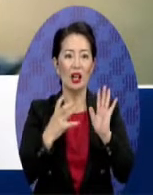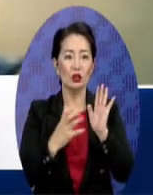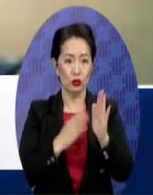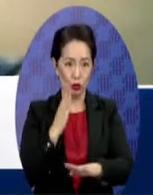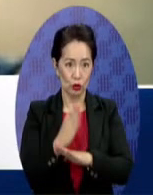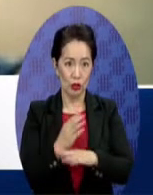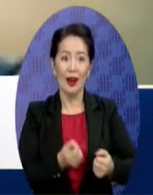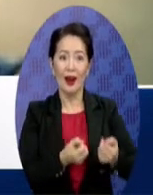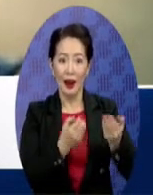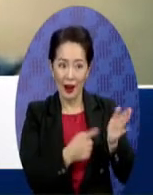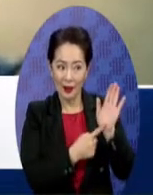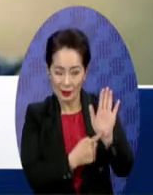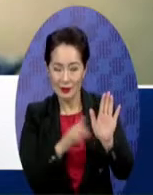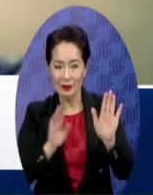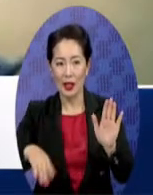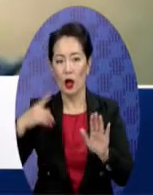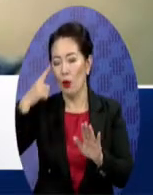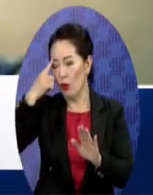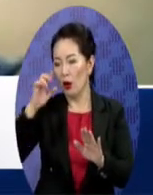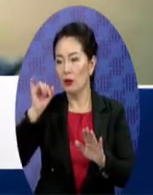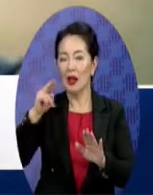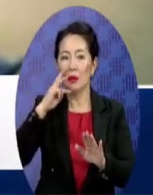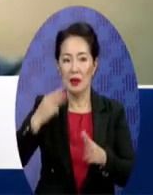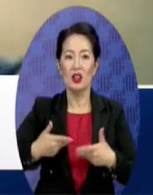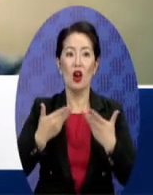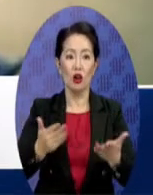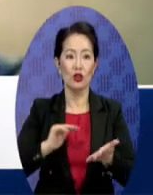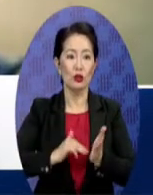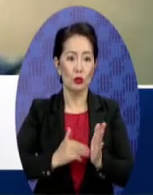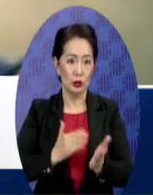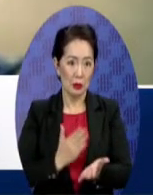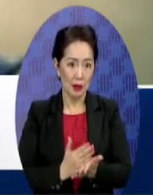албан ёсны мэдээлэл хийнэ гэж төлөвлөж байгаа юм байна. Хөтөлбөр үргэлжилж